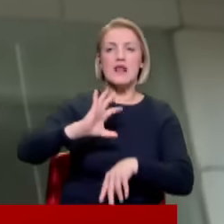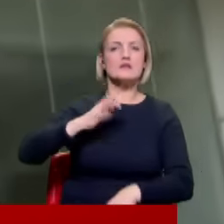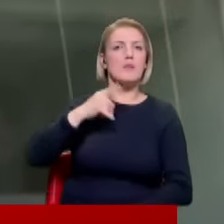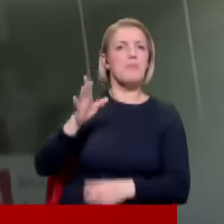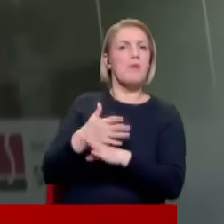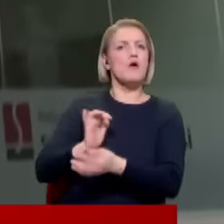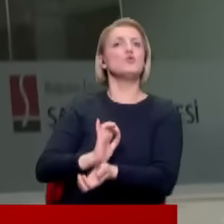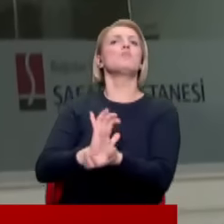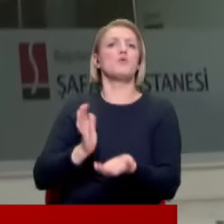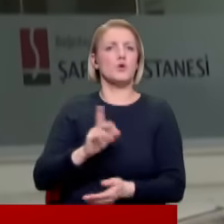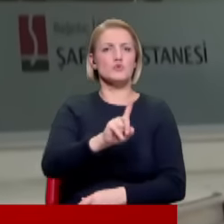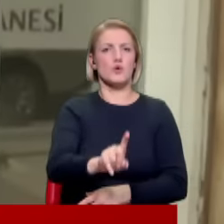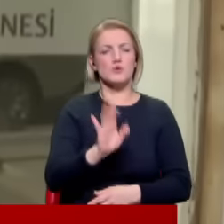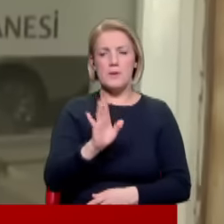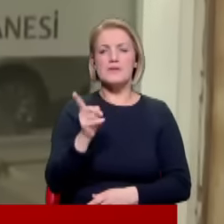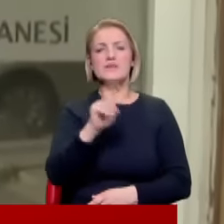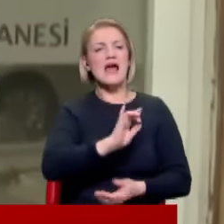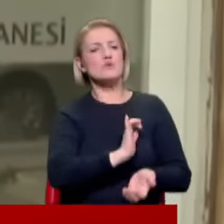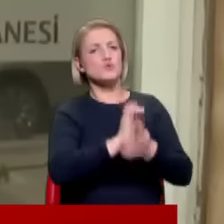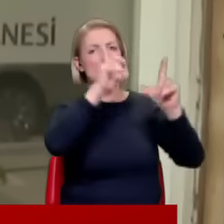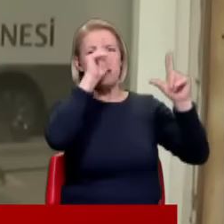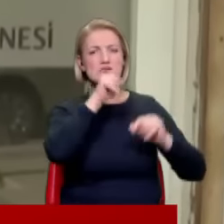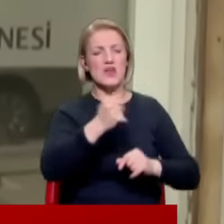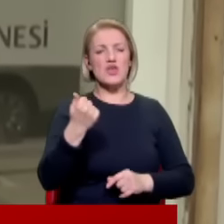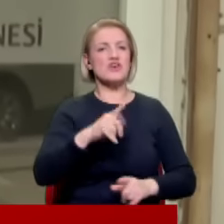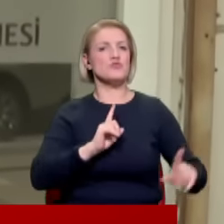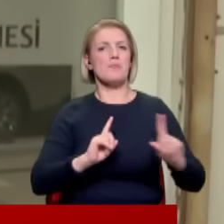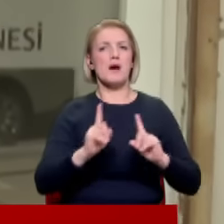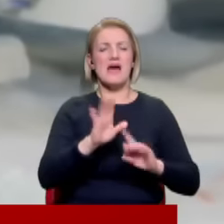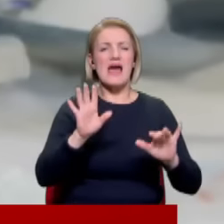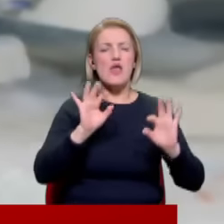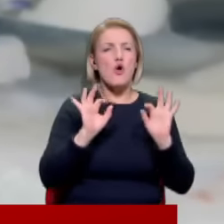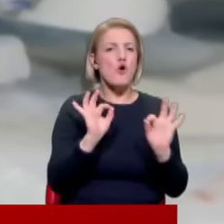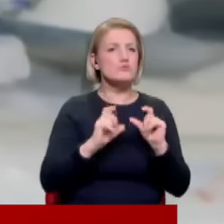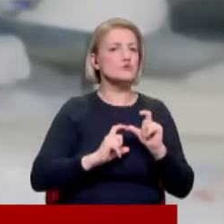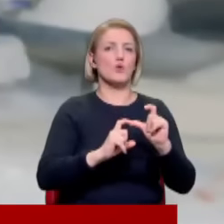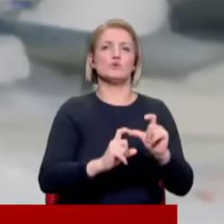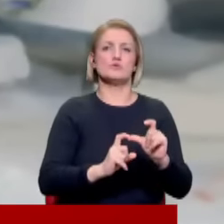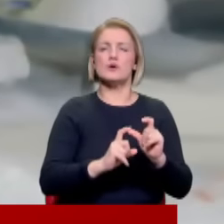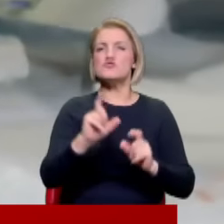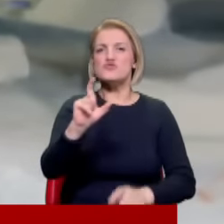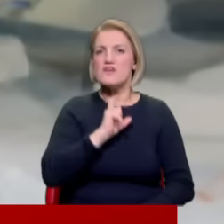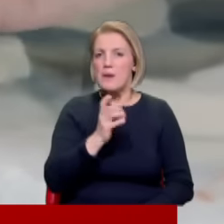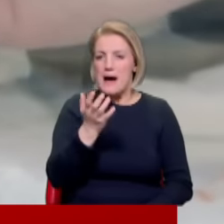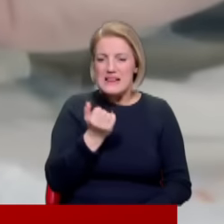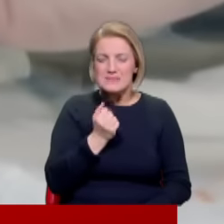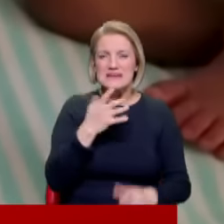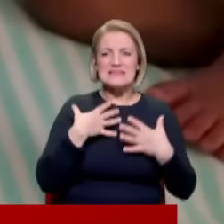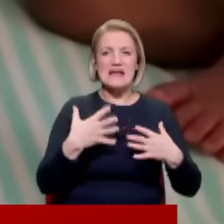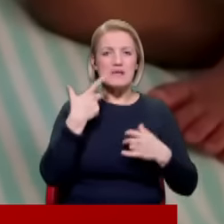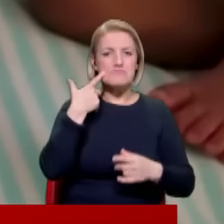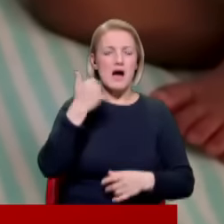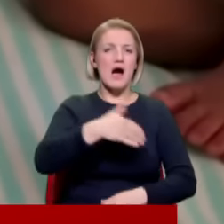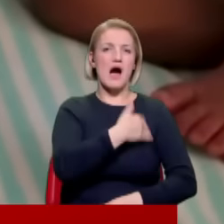sahipleri neden tutuklanmıyor dedi. Bir diğer tutuklu hemşireye de ikinci duruşmada en kritik soru soruldu. Cevabın alınmasına Sağlık